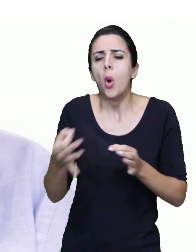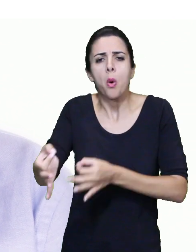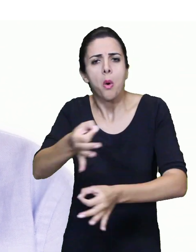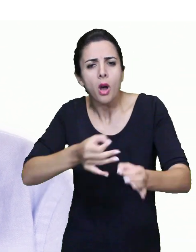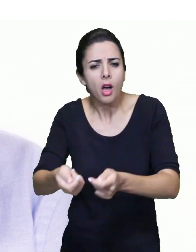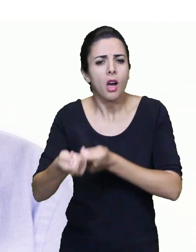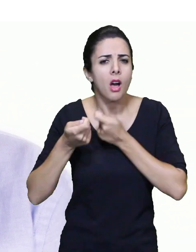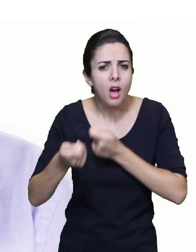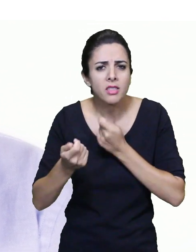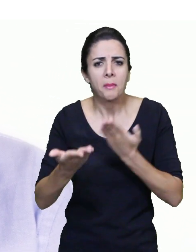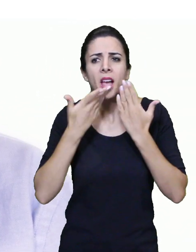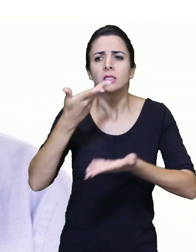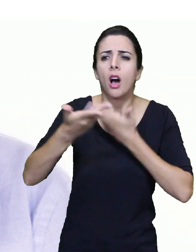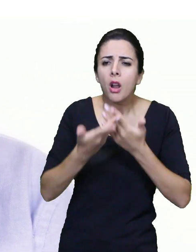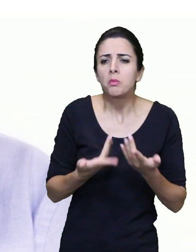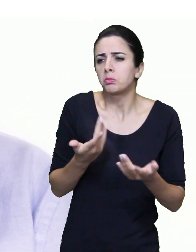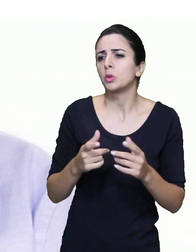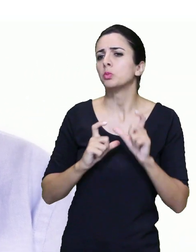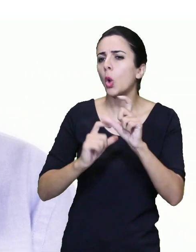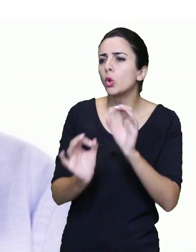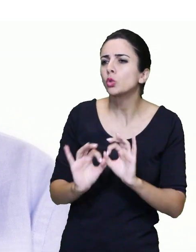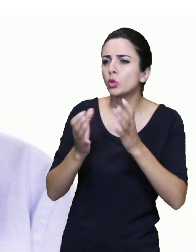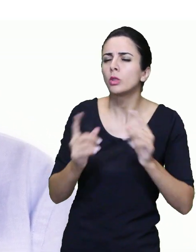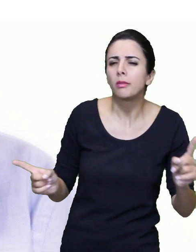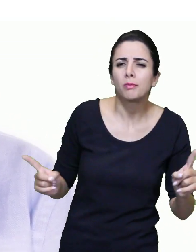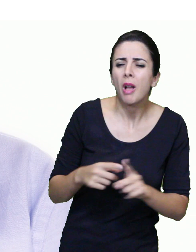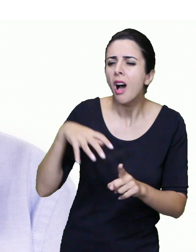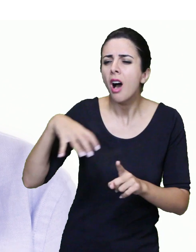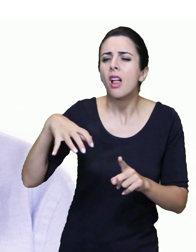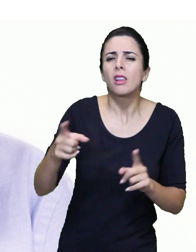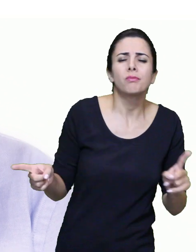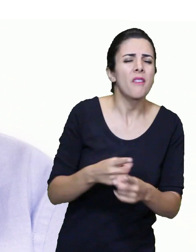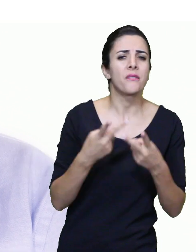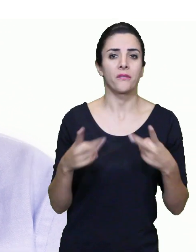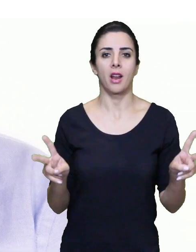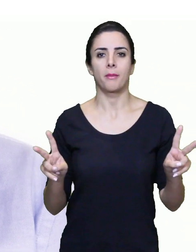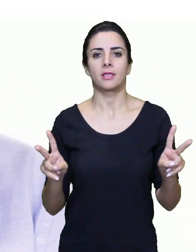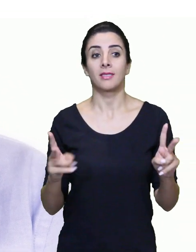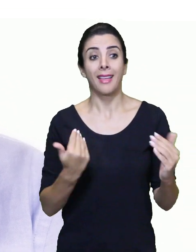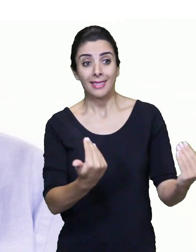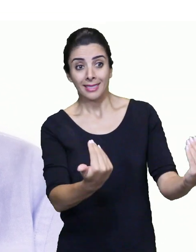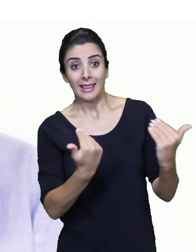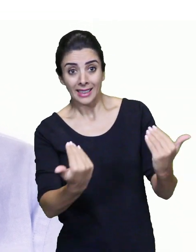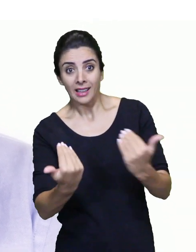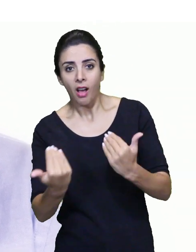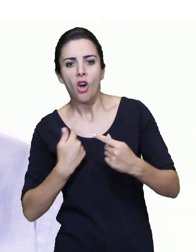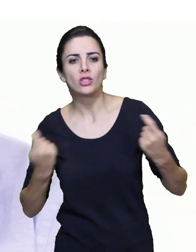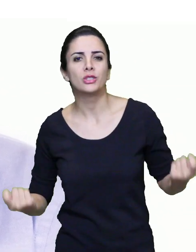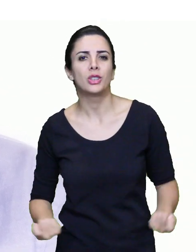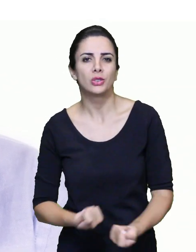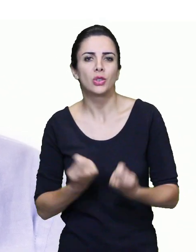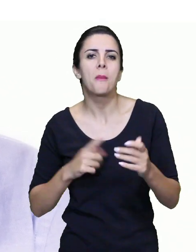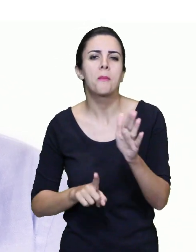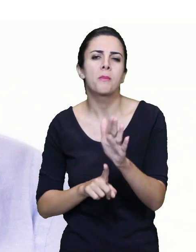eğitimde, ders anlatımında, soru çözümünde, her alanda onlardan alınan destekle çalışmaları